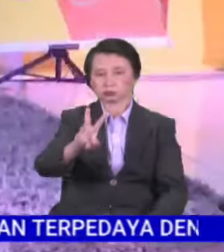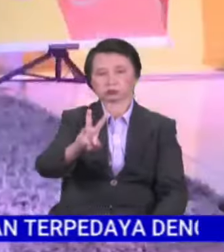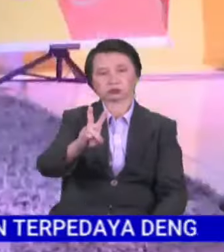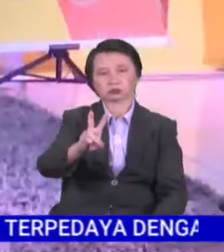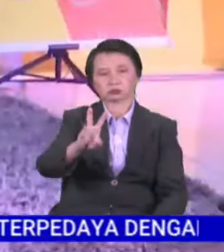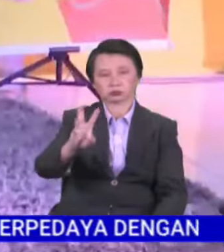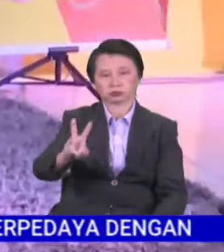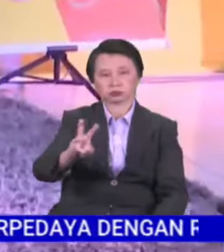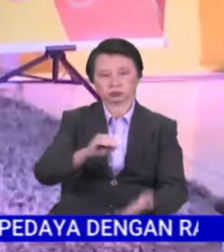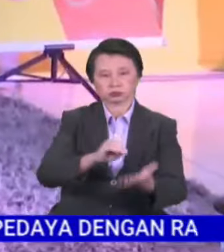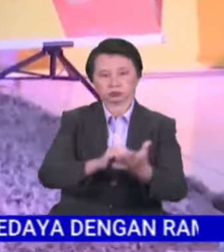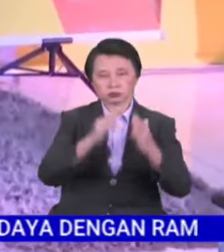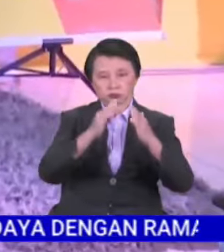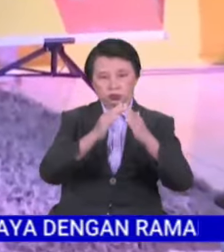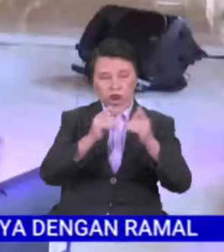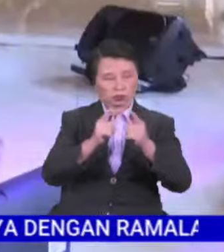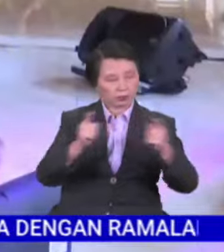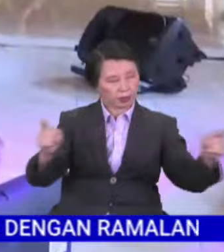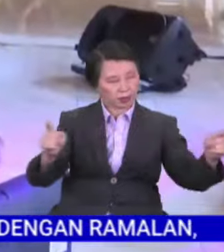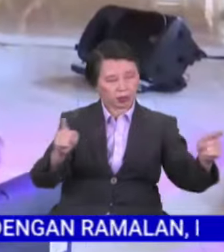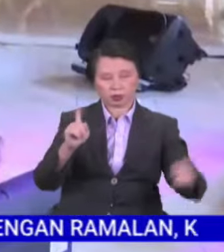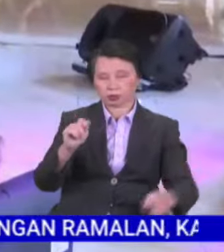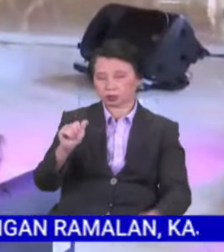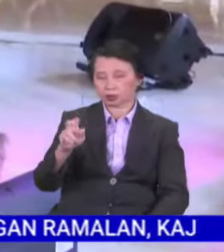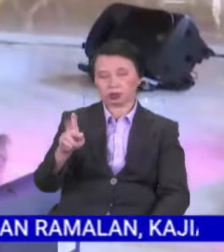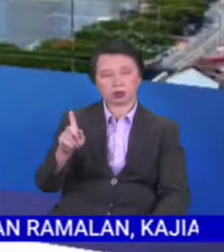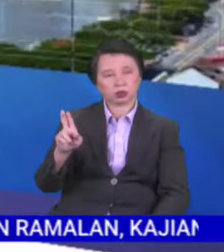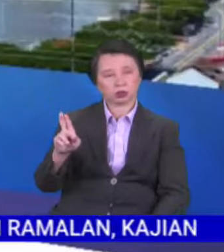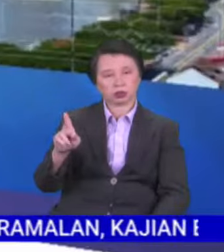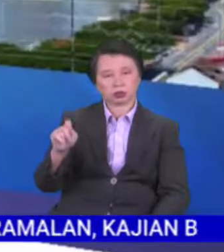Rumah Panjang Viki Angkalom, Jalan Tatau Bintulu.